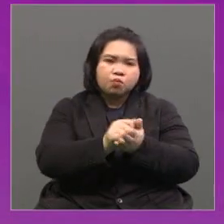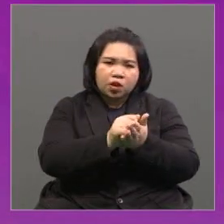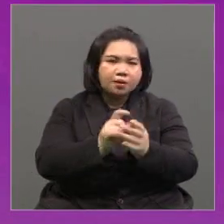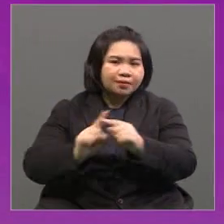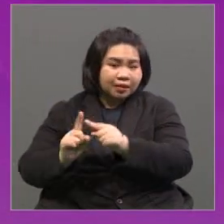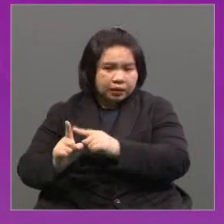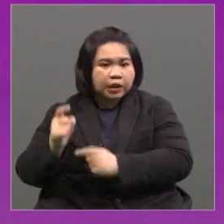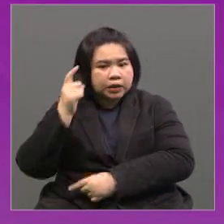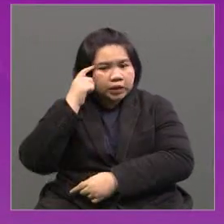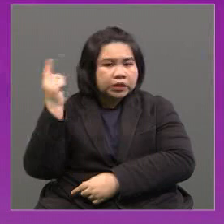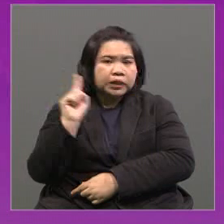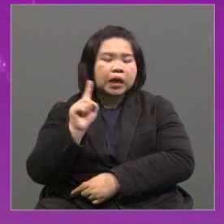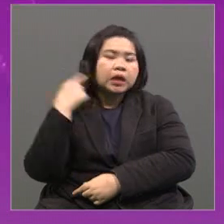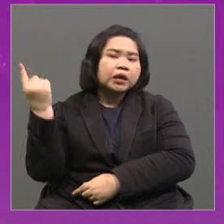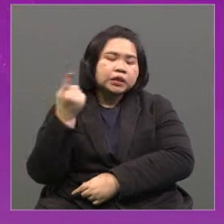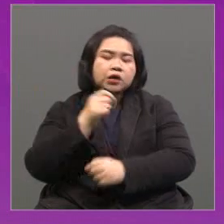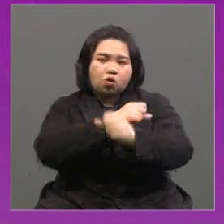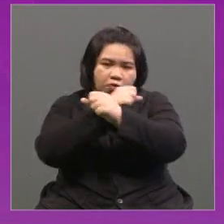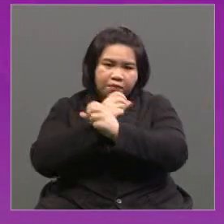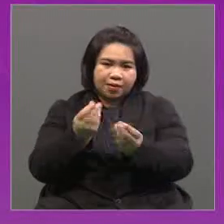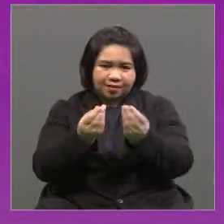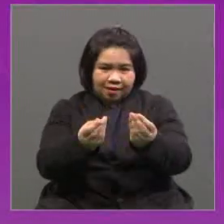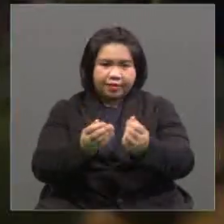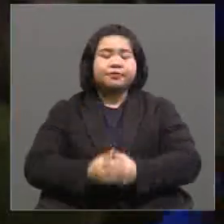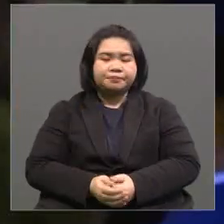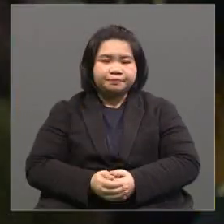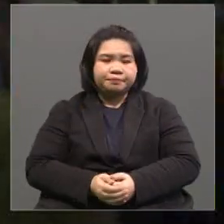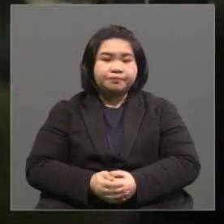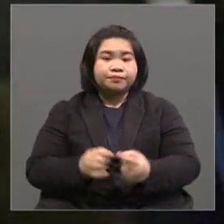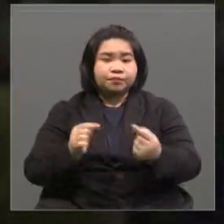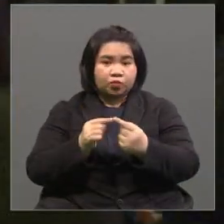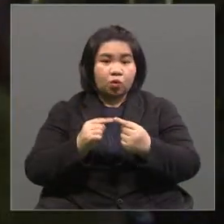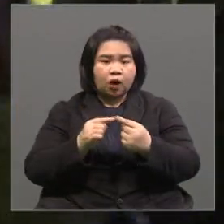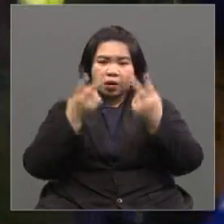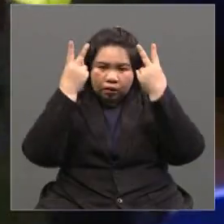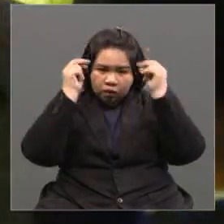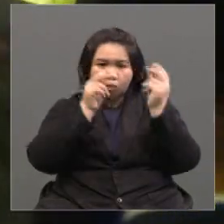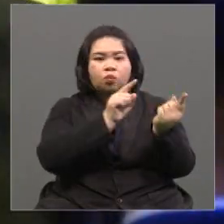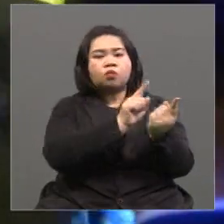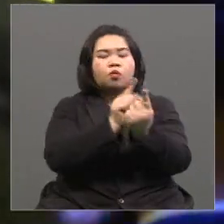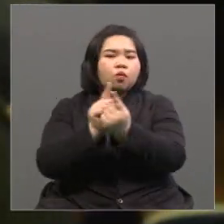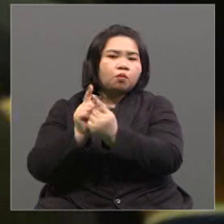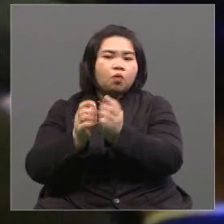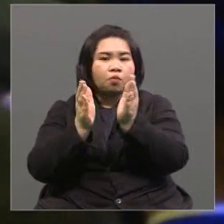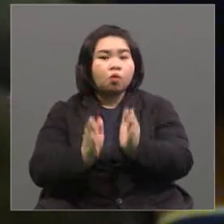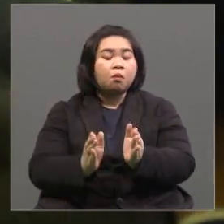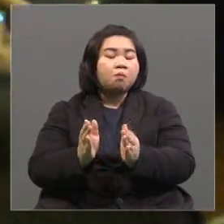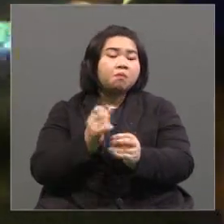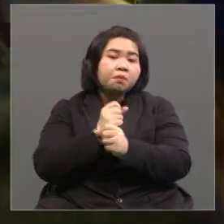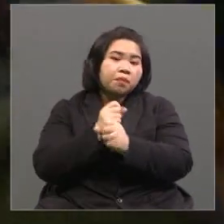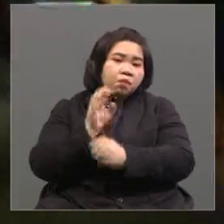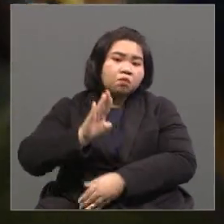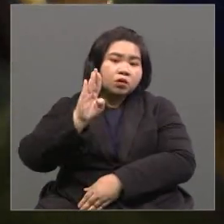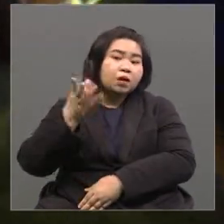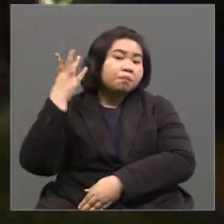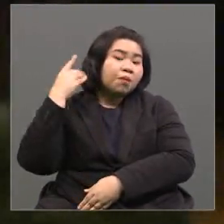เที่ยวให้มีความปลอดภัยด้วยค่ะเวทีการหารือที่นายกรัฐมนตรีนะคะไปพบปะกับนักธุรกิจเมื่อวานนี้เริ่มตั้งแต่ไป